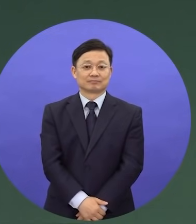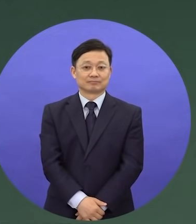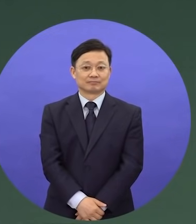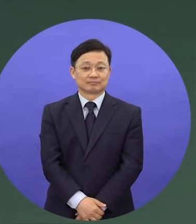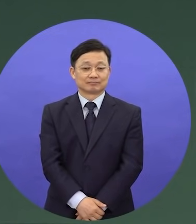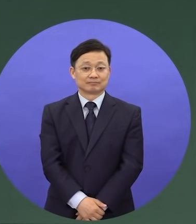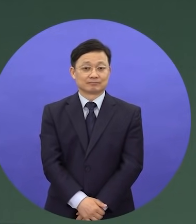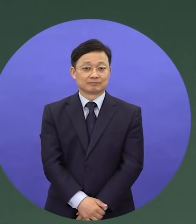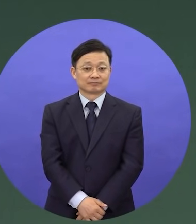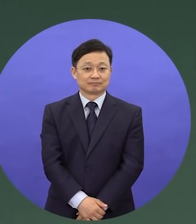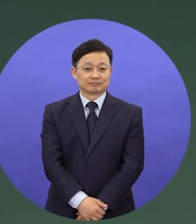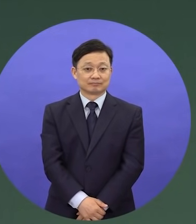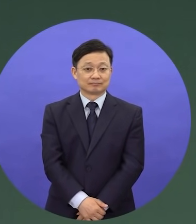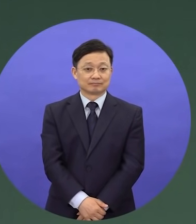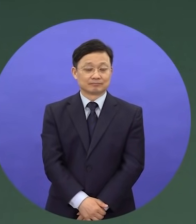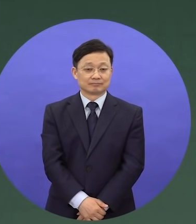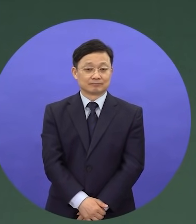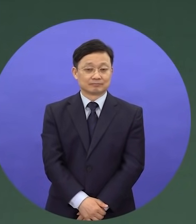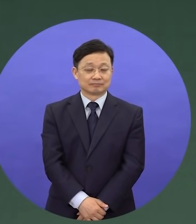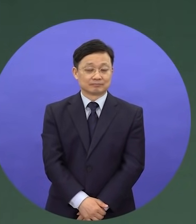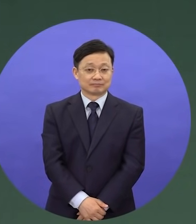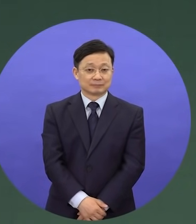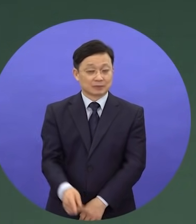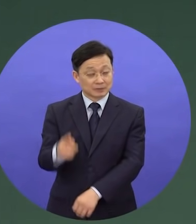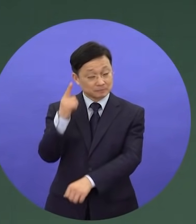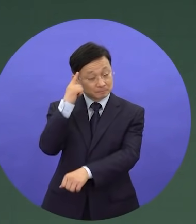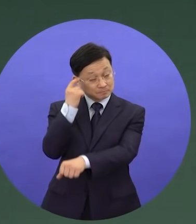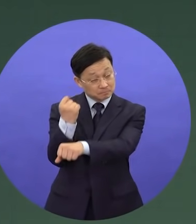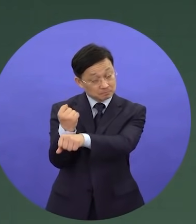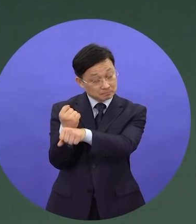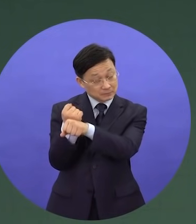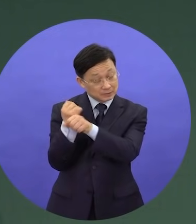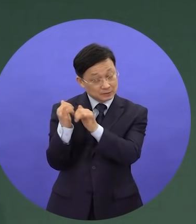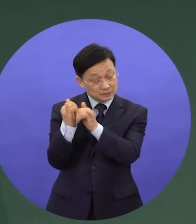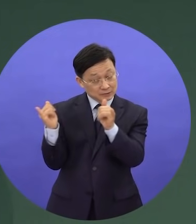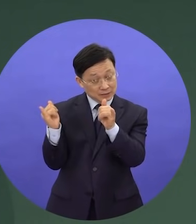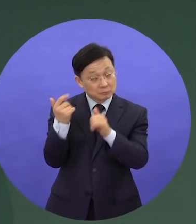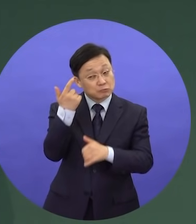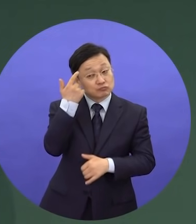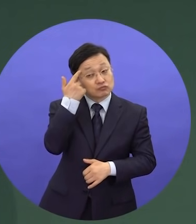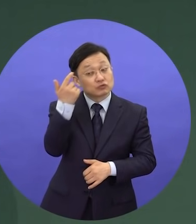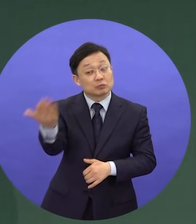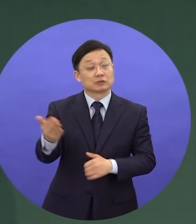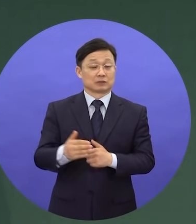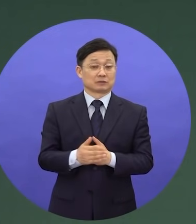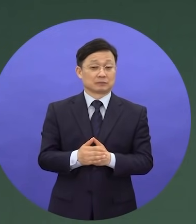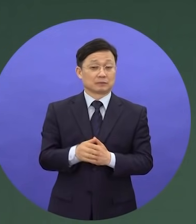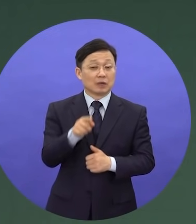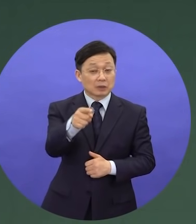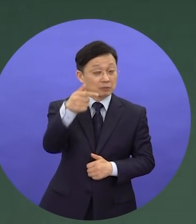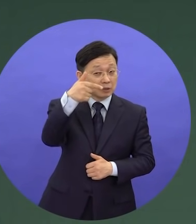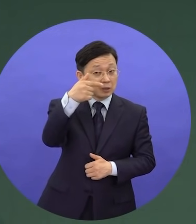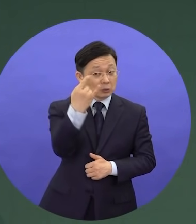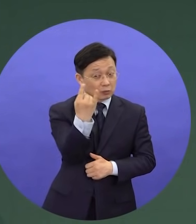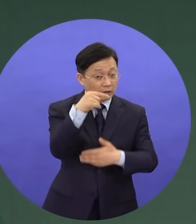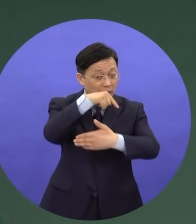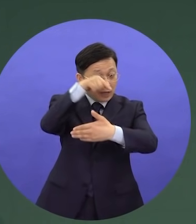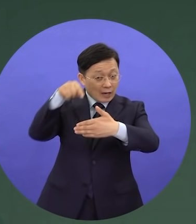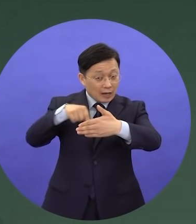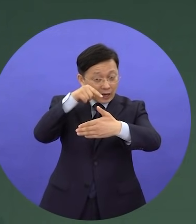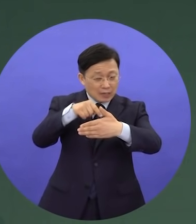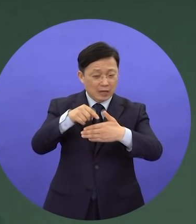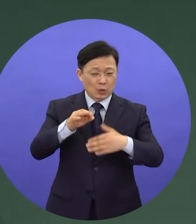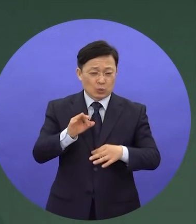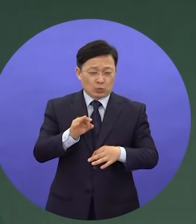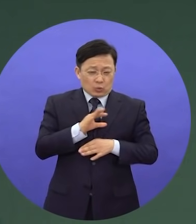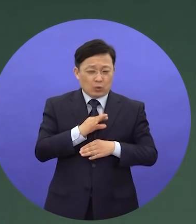과학자에게 하면 증명하면 되어버렸어요. And so ask the scientists for proof. 여러분 뇌에는 어마어마한 파장도 역사를 하시죠. That will